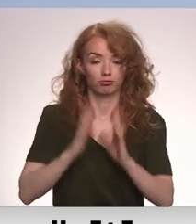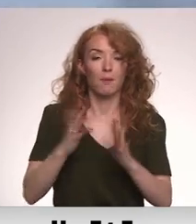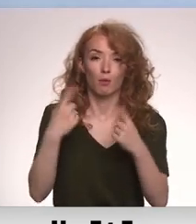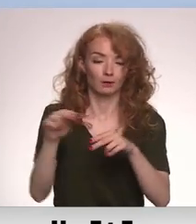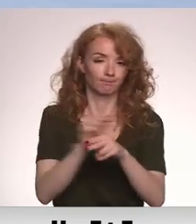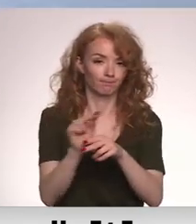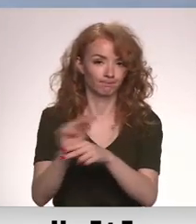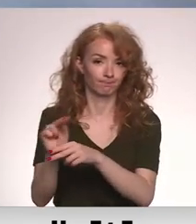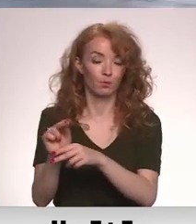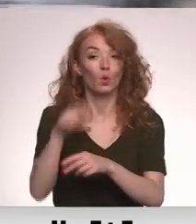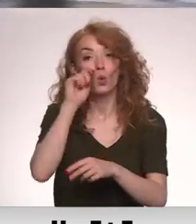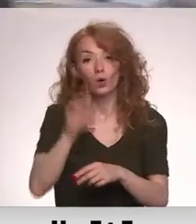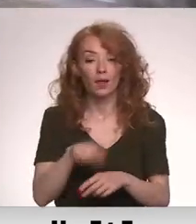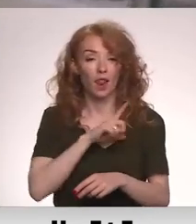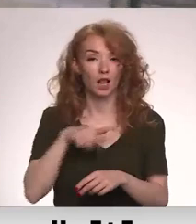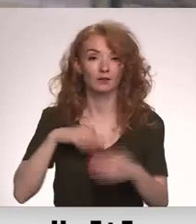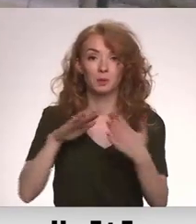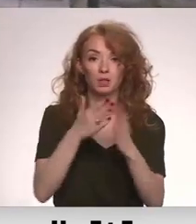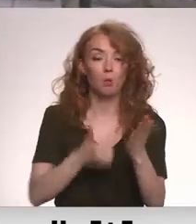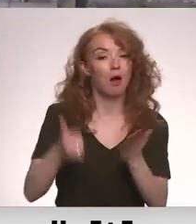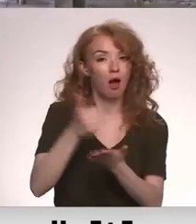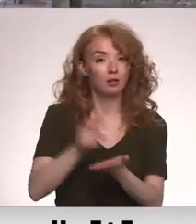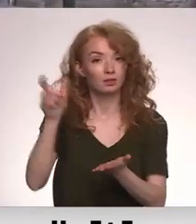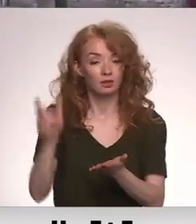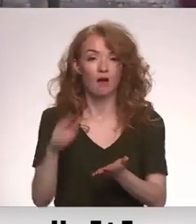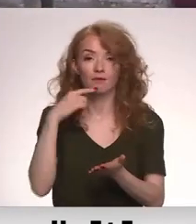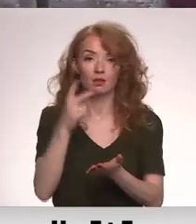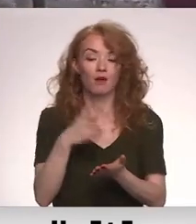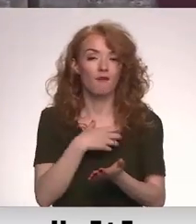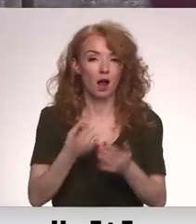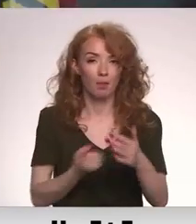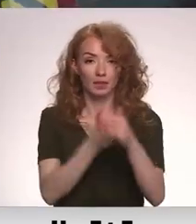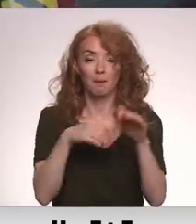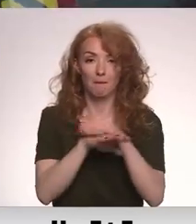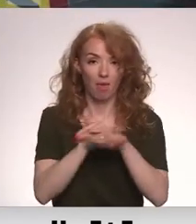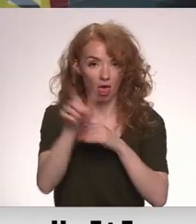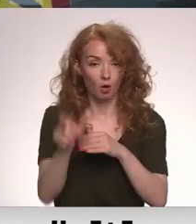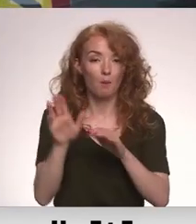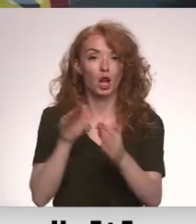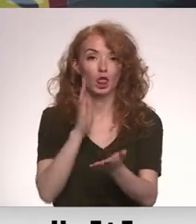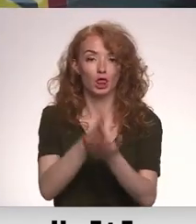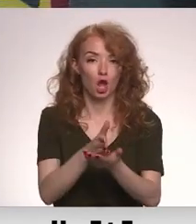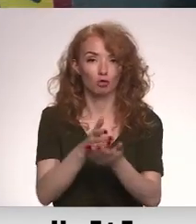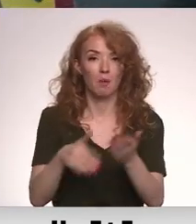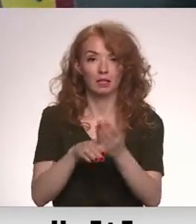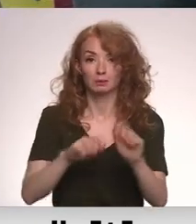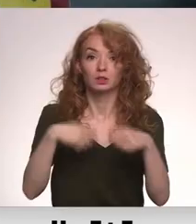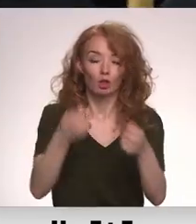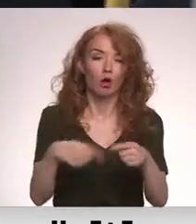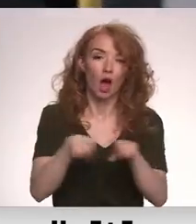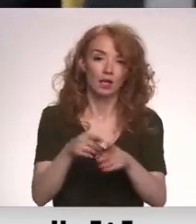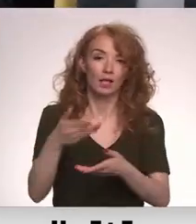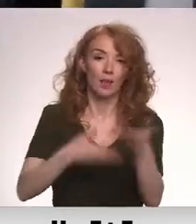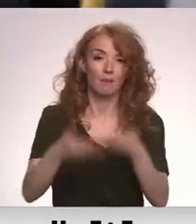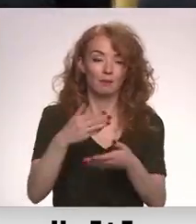darbus. Ukrainas un Latvijas pilsētu pārstāvi uzsvēra atbalstu bēgļiem. Tika runāts gan par tiešu palīdzības sniegšanu, gan sadarbības